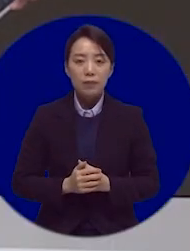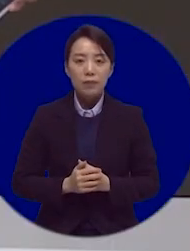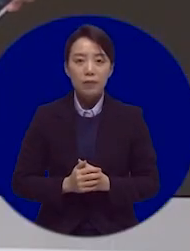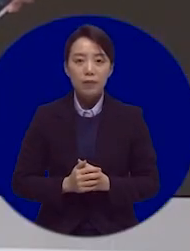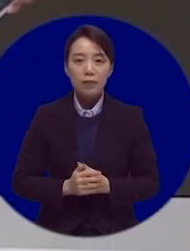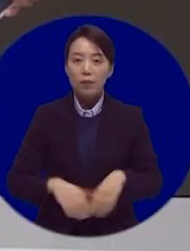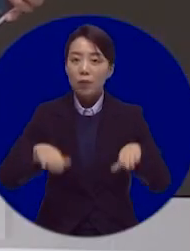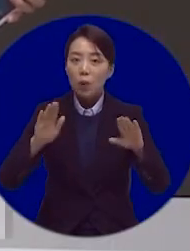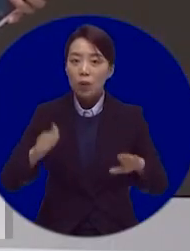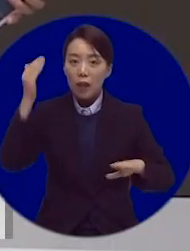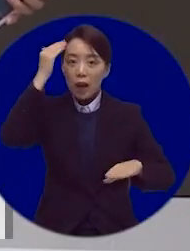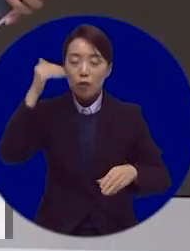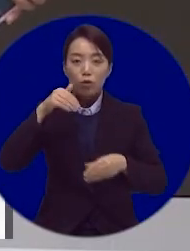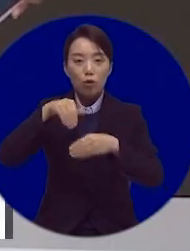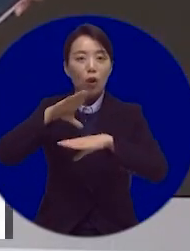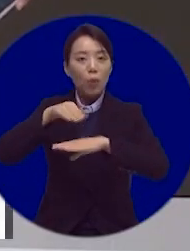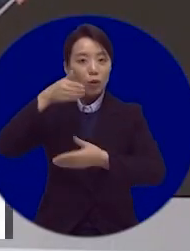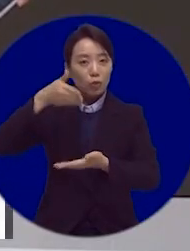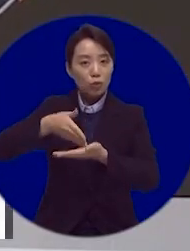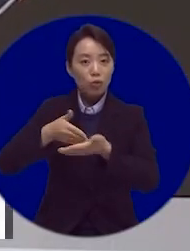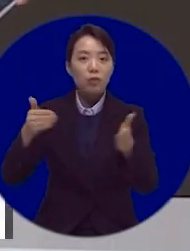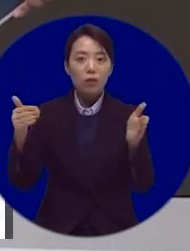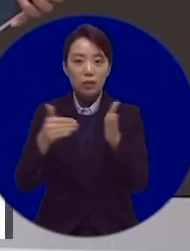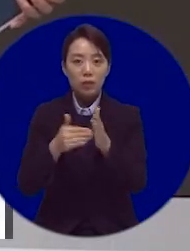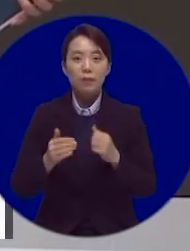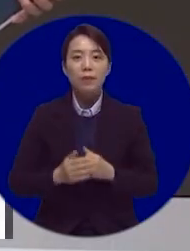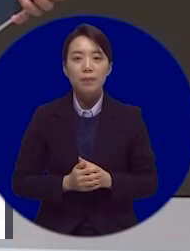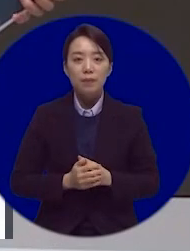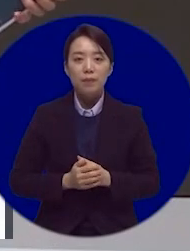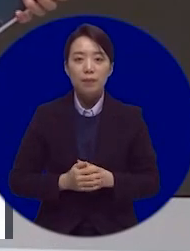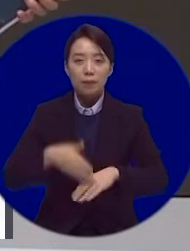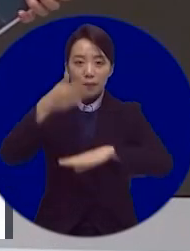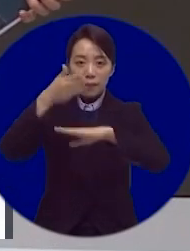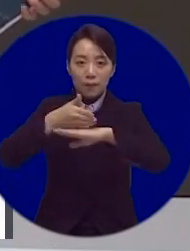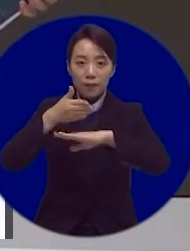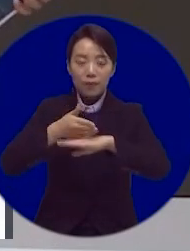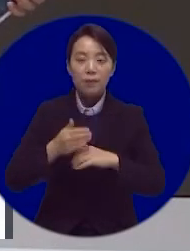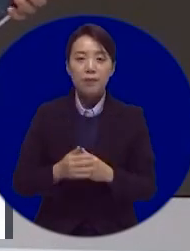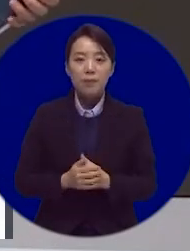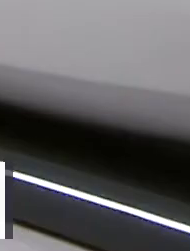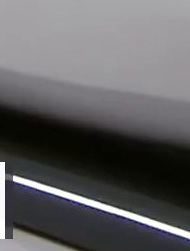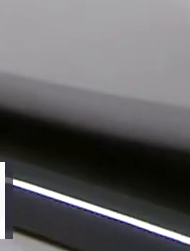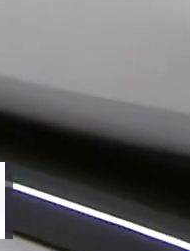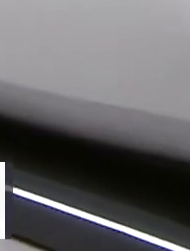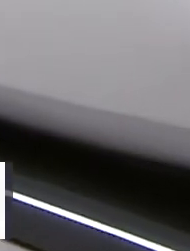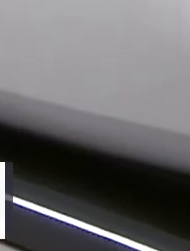오늘 한국선거방송 뉴스는 여기까지입니다. 시청해주신 여러분 고맙습니다.